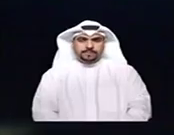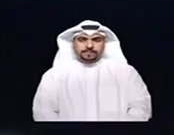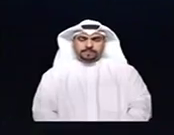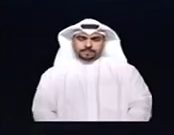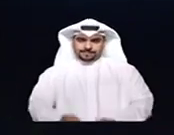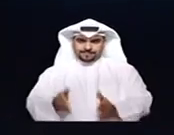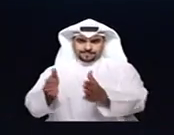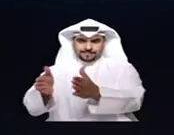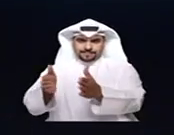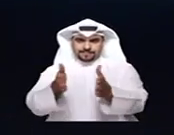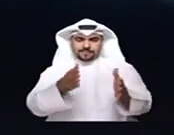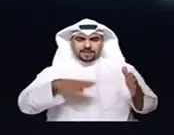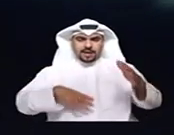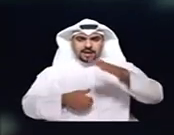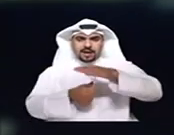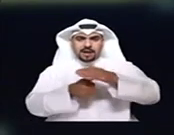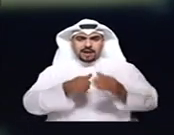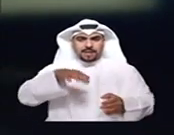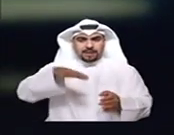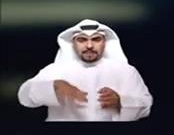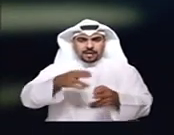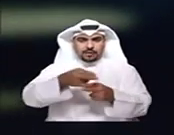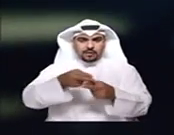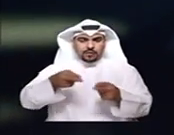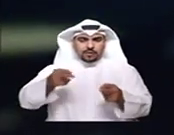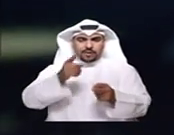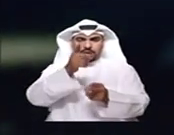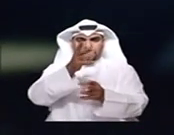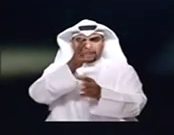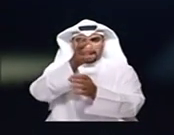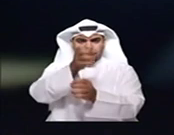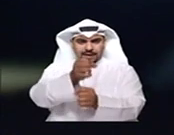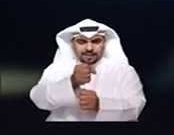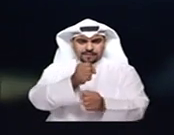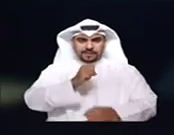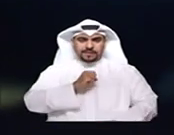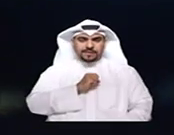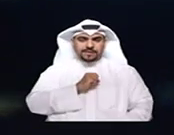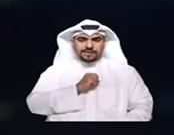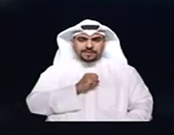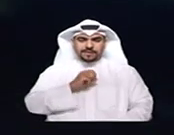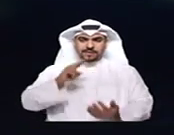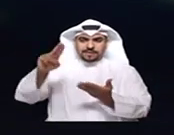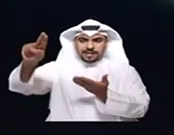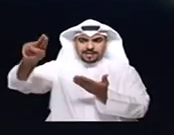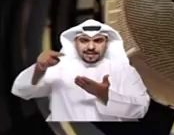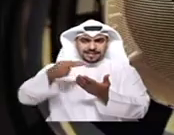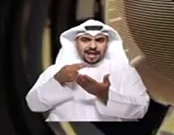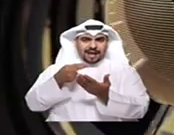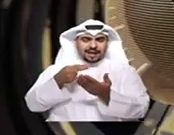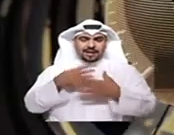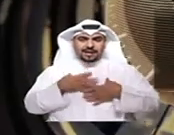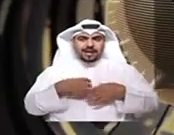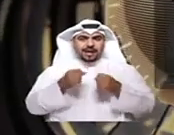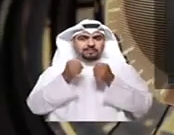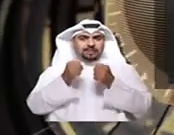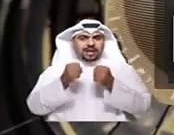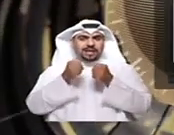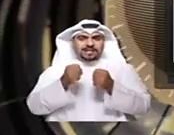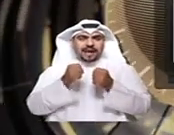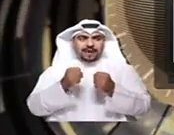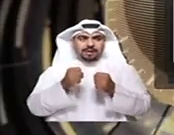تلقى حضرة صاحب سمو أمير البلاد الشيخ صباح الأحمد الجابر الصباح حفظه الله ورعاه برقية تهنئة من دولة فيصل